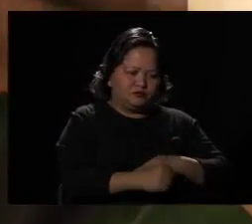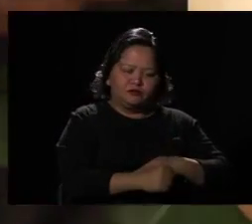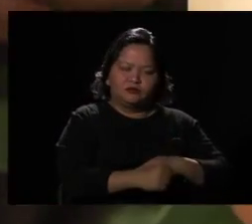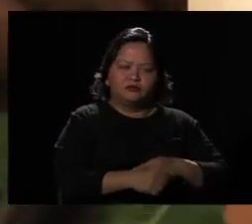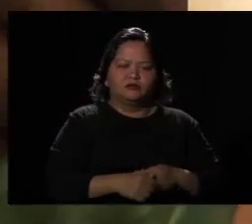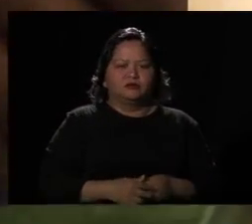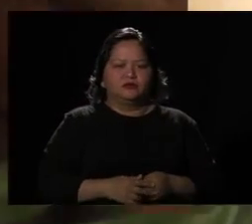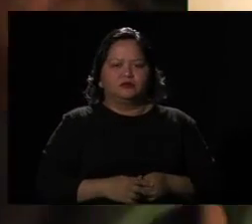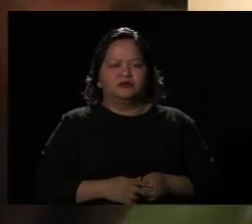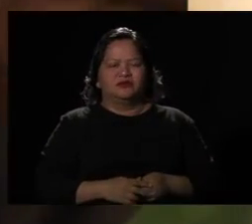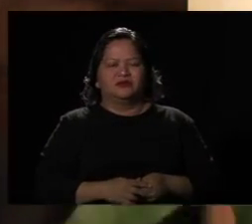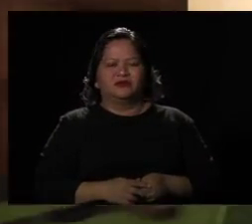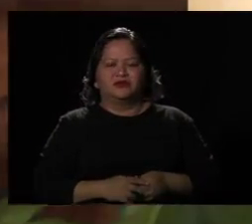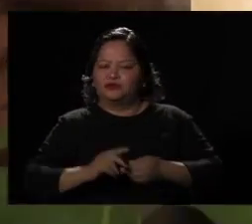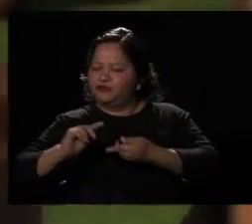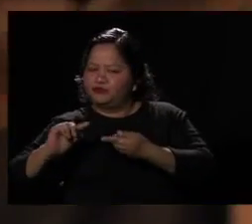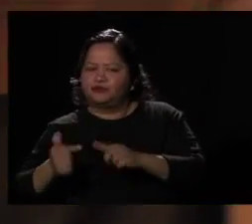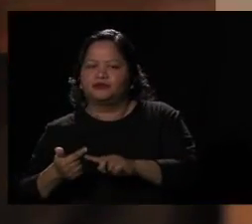zo amti